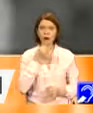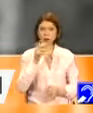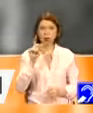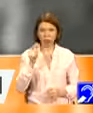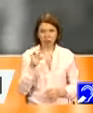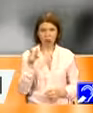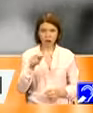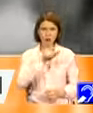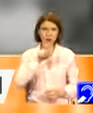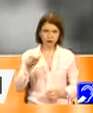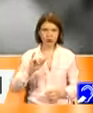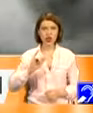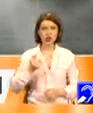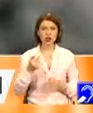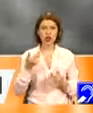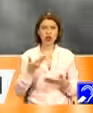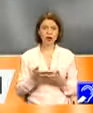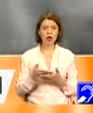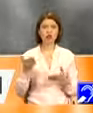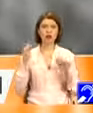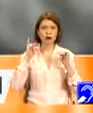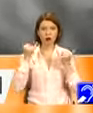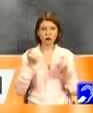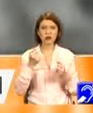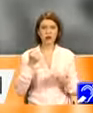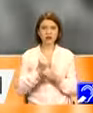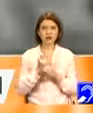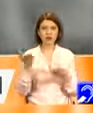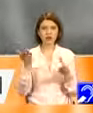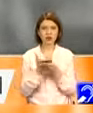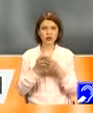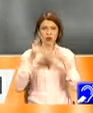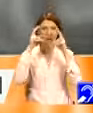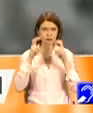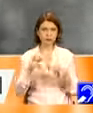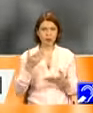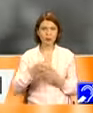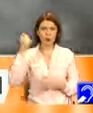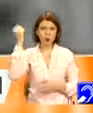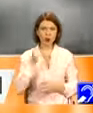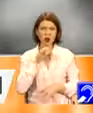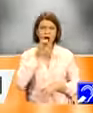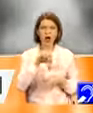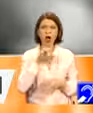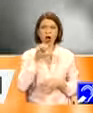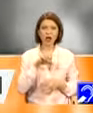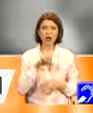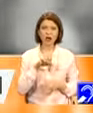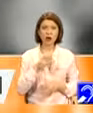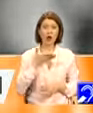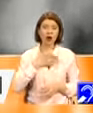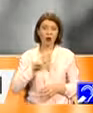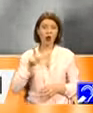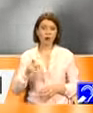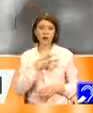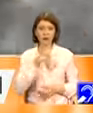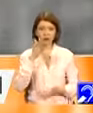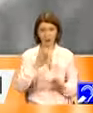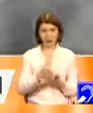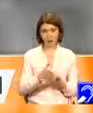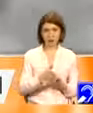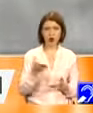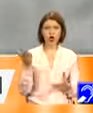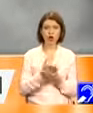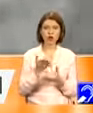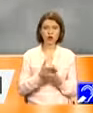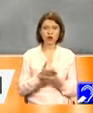recunoscut faptele, iar în acest caz a fost deschis un dosar penal pentru uciderea animalelor cu intenție și fără drept.